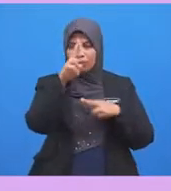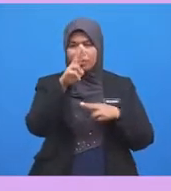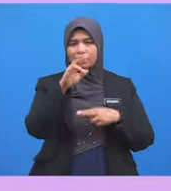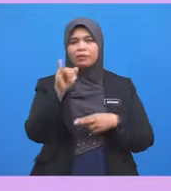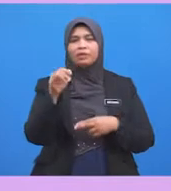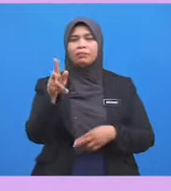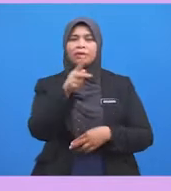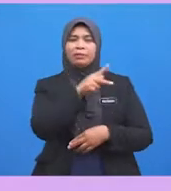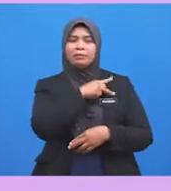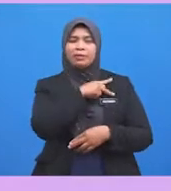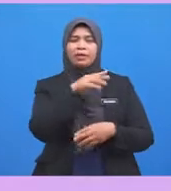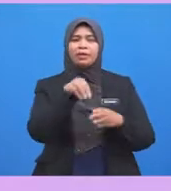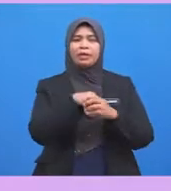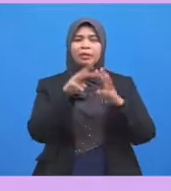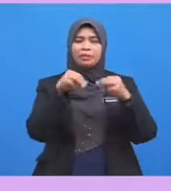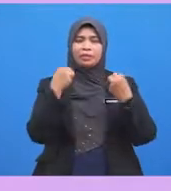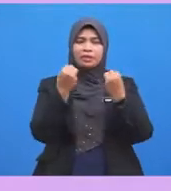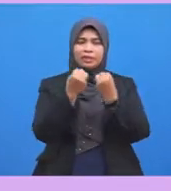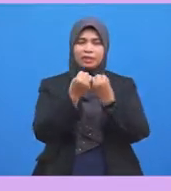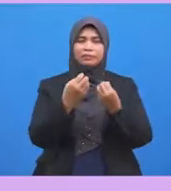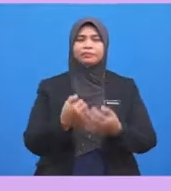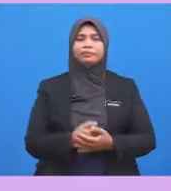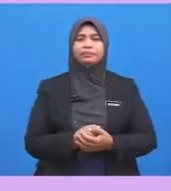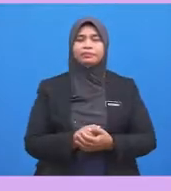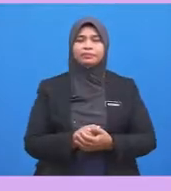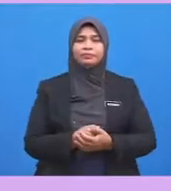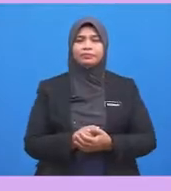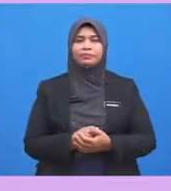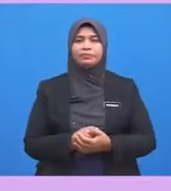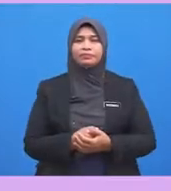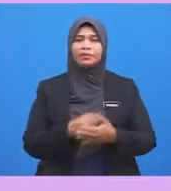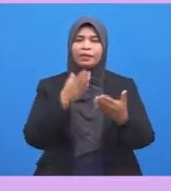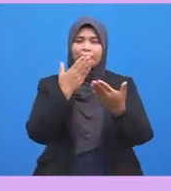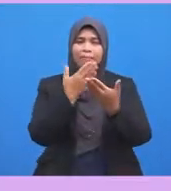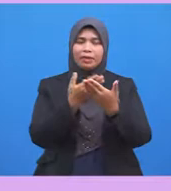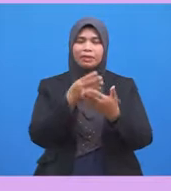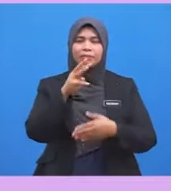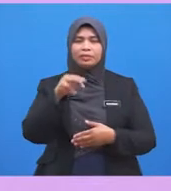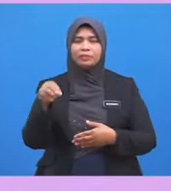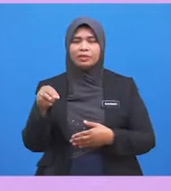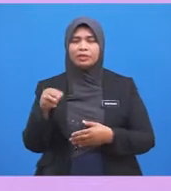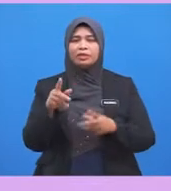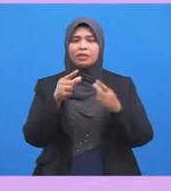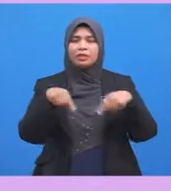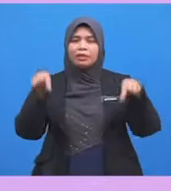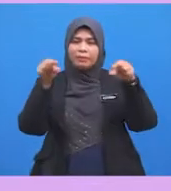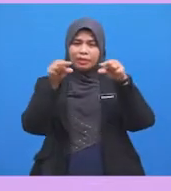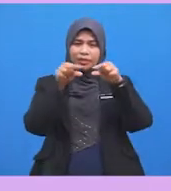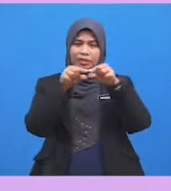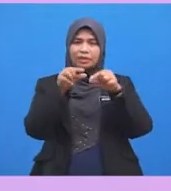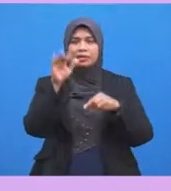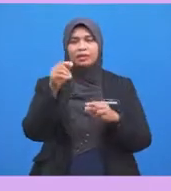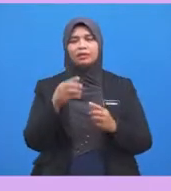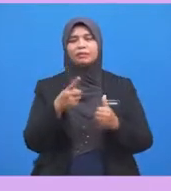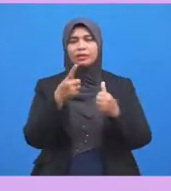menghormati pemimpin dalam masyarakat setempat? Baik, murid-murid, kepentingan yang